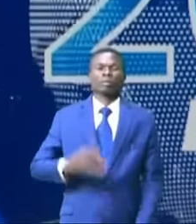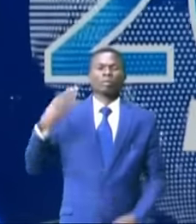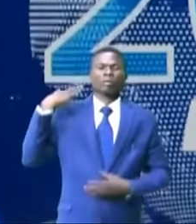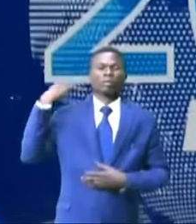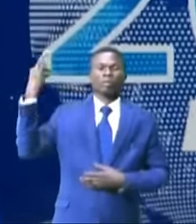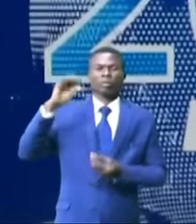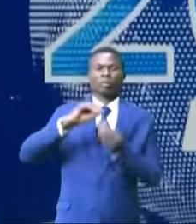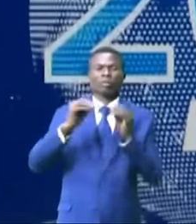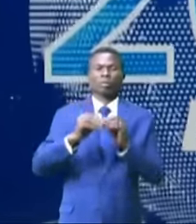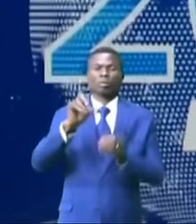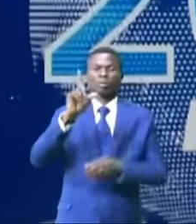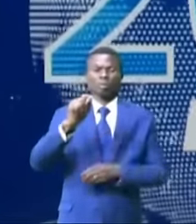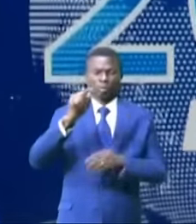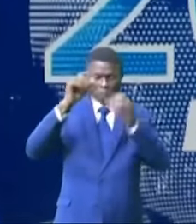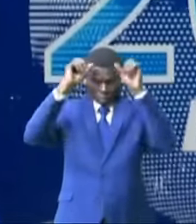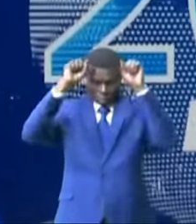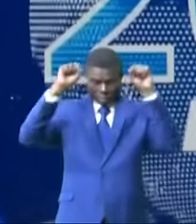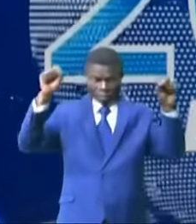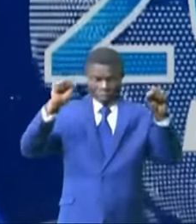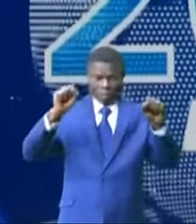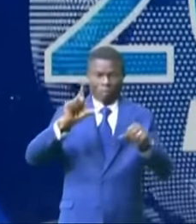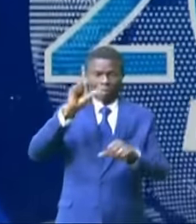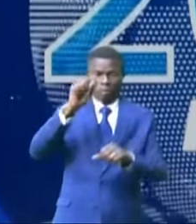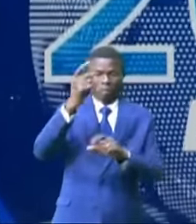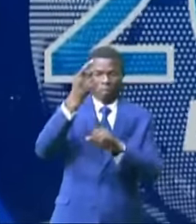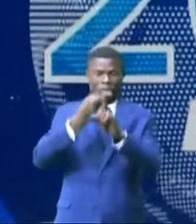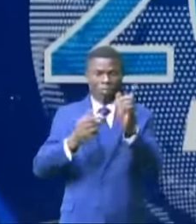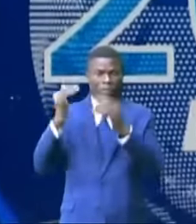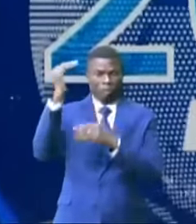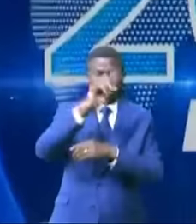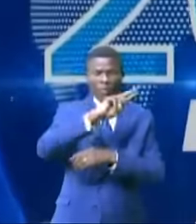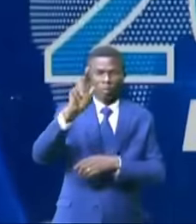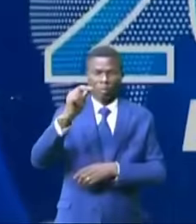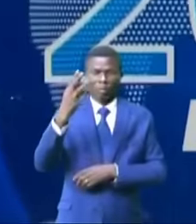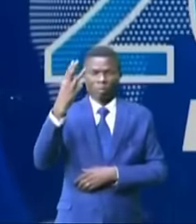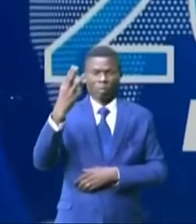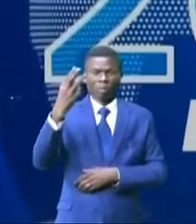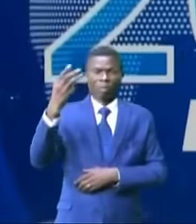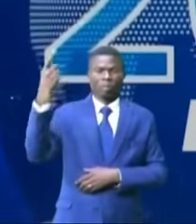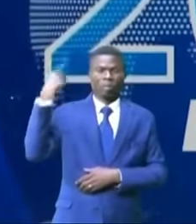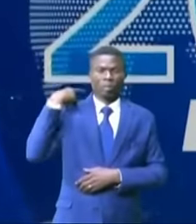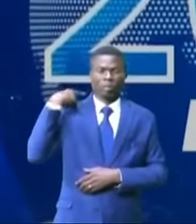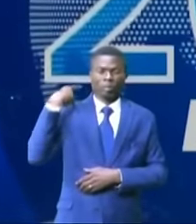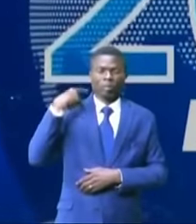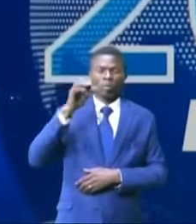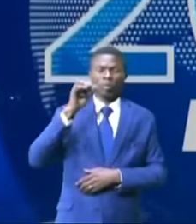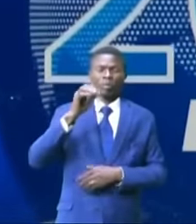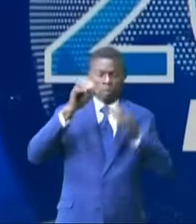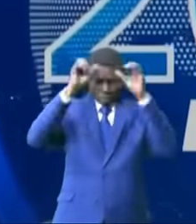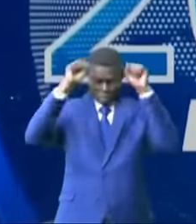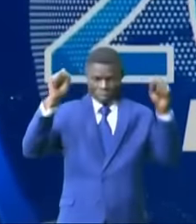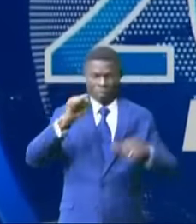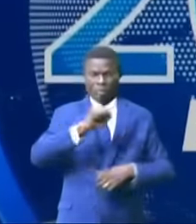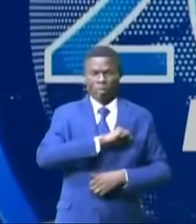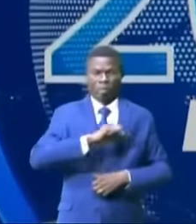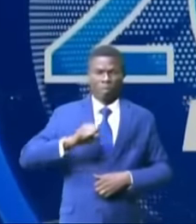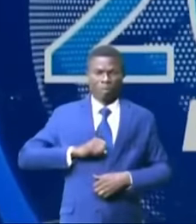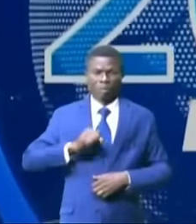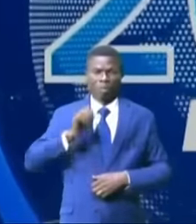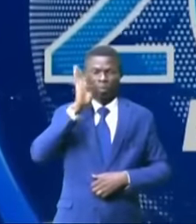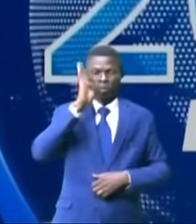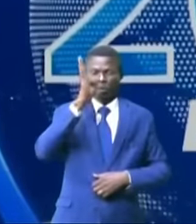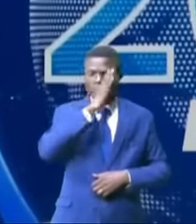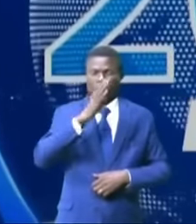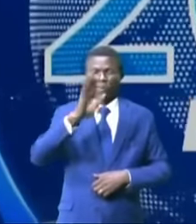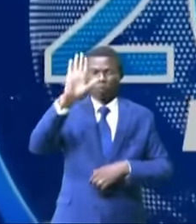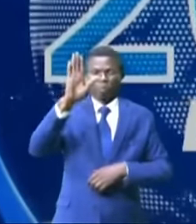candidat numéro 20 à la présidentielle de 20 décembre 2023. L'honorable Modeste Baati Lukwebo et son Excellence Vitel